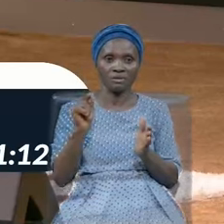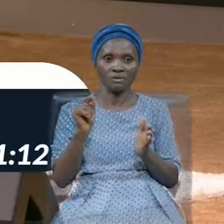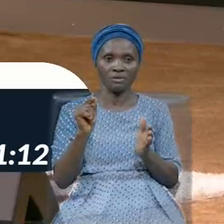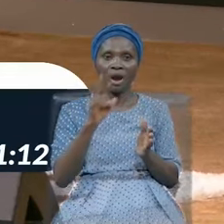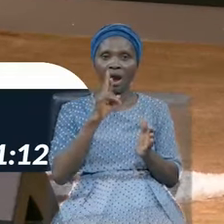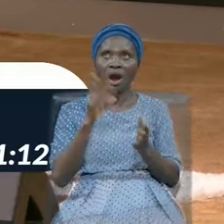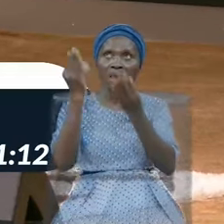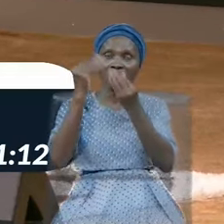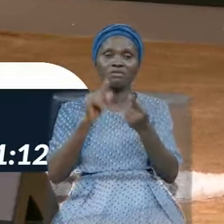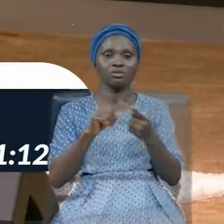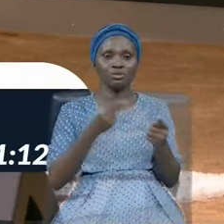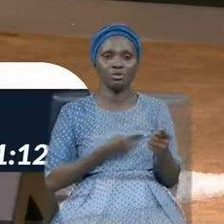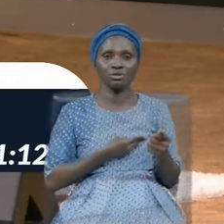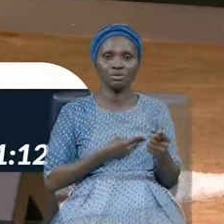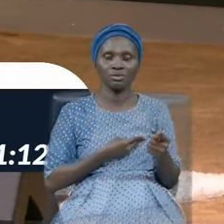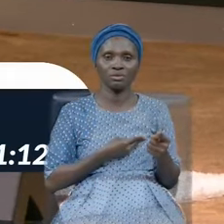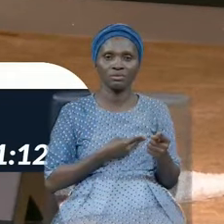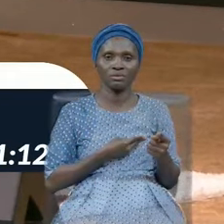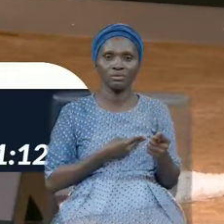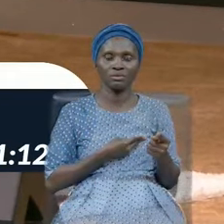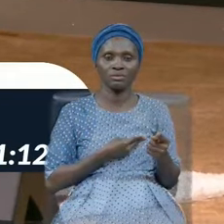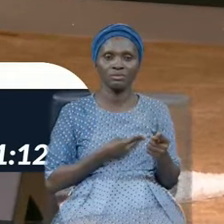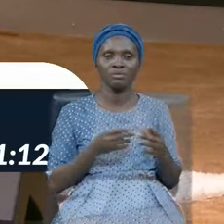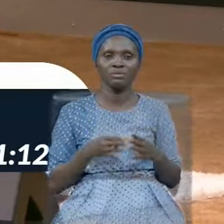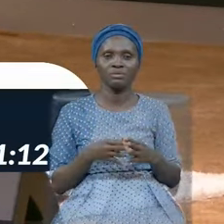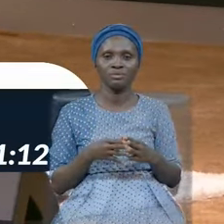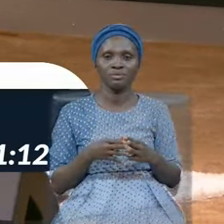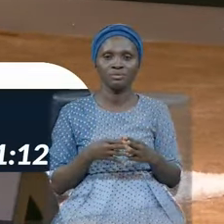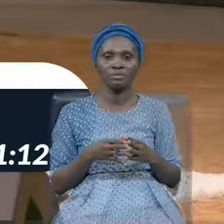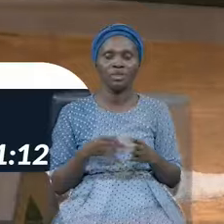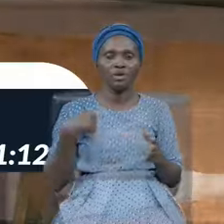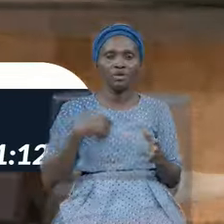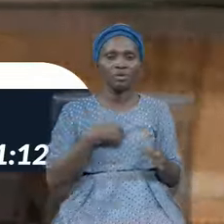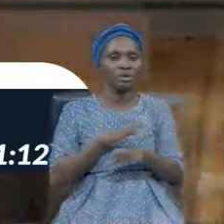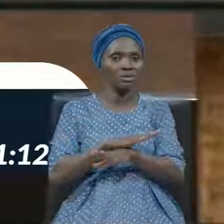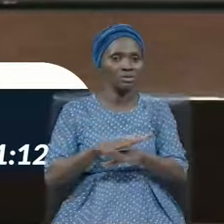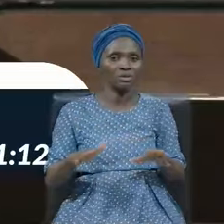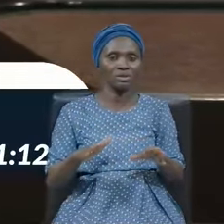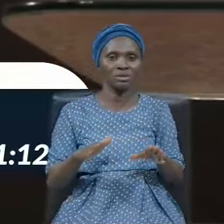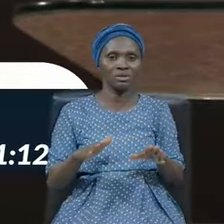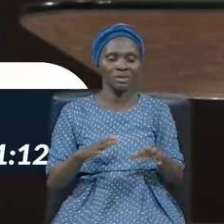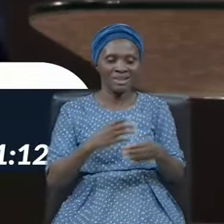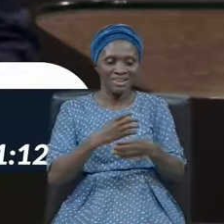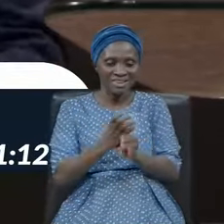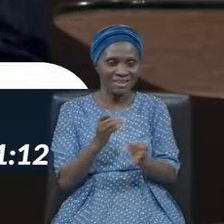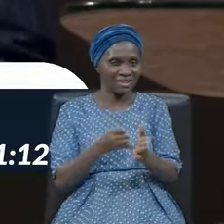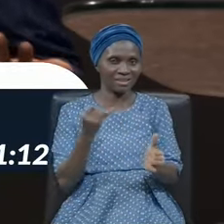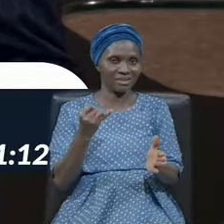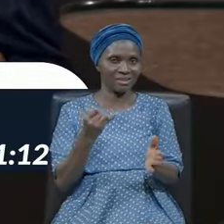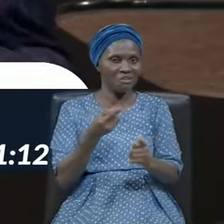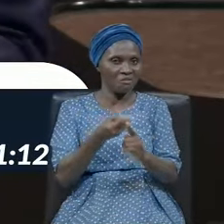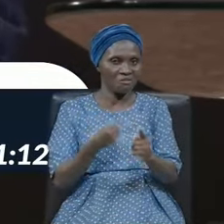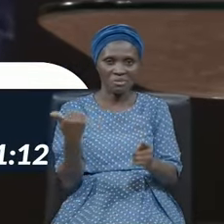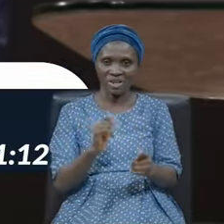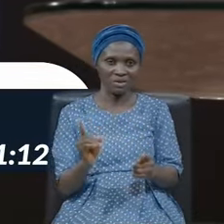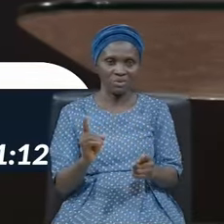lesquels nous a su de sa part, on ne les a pas prises quelque part, on ne les a